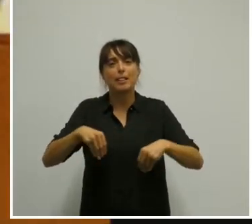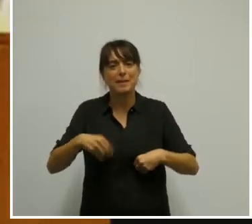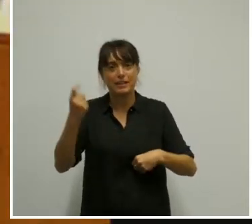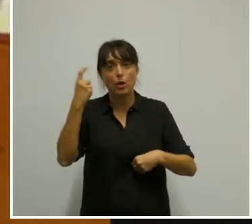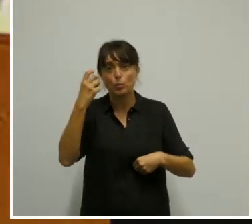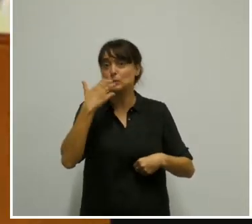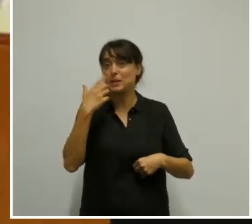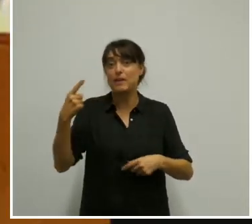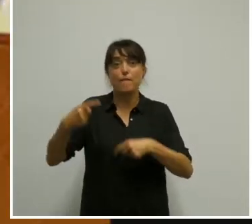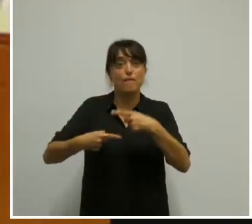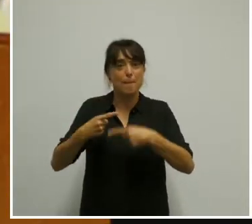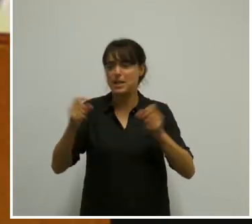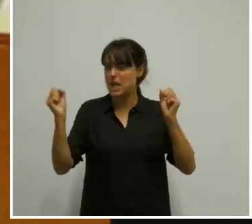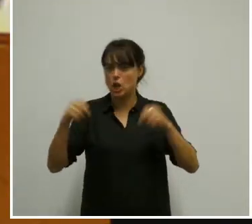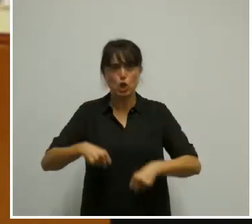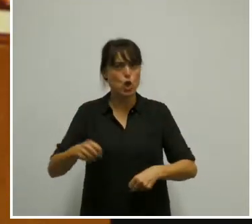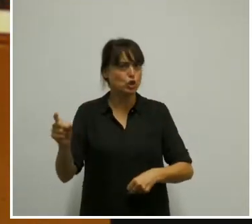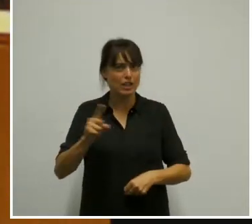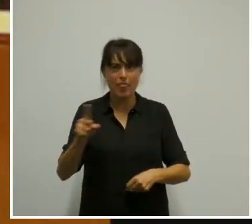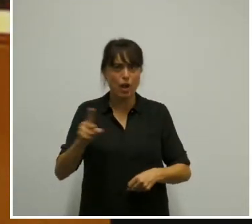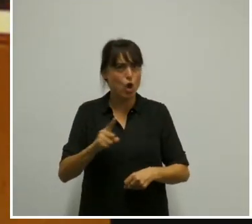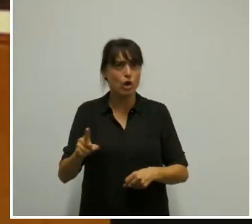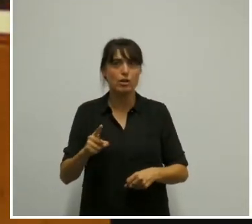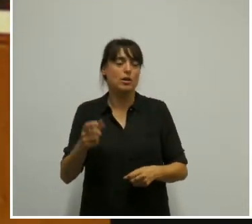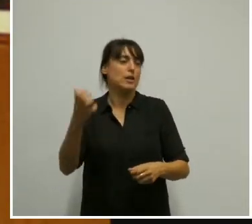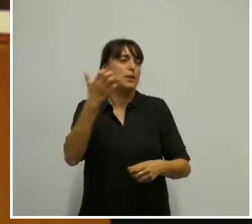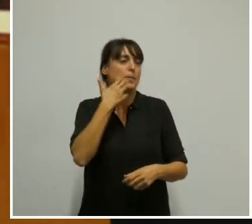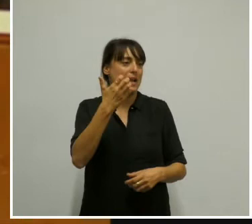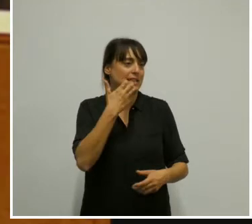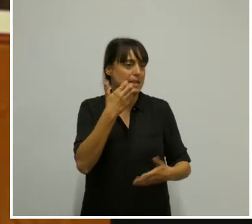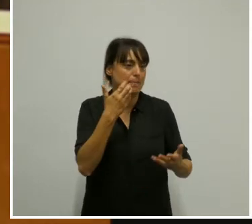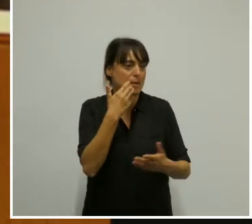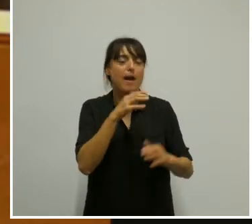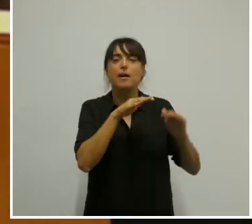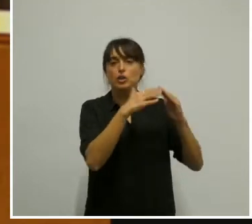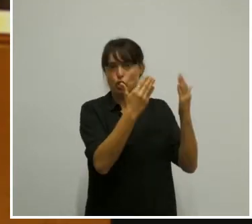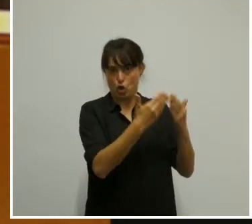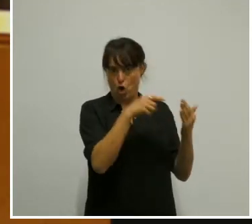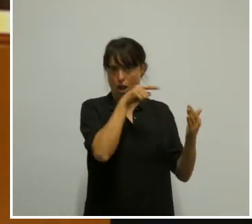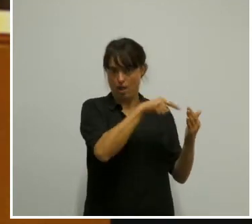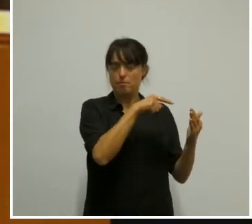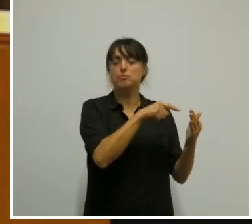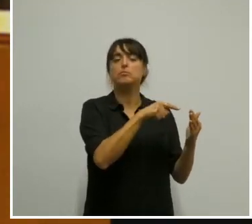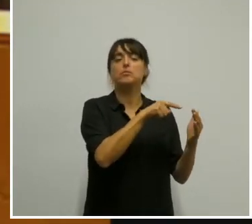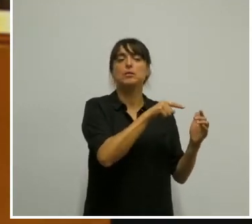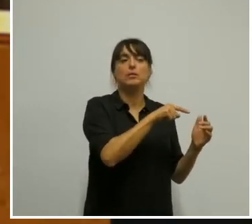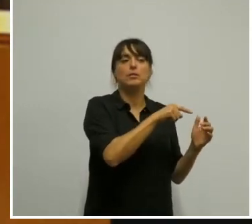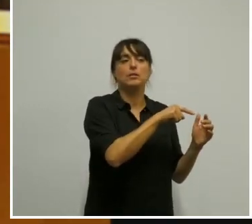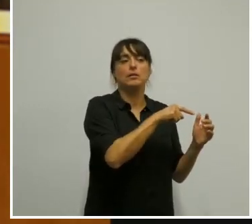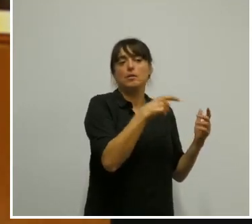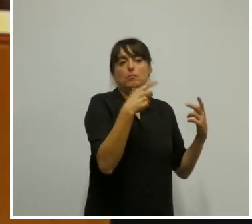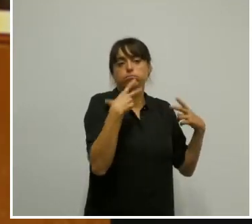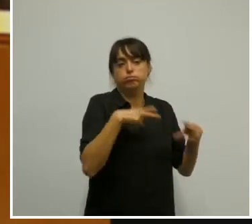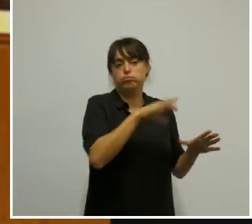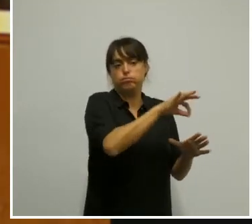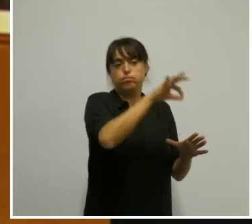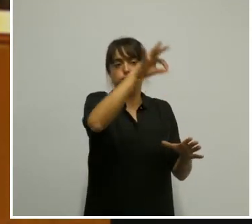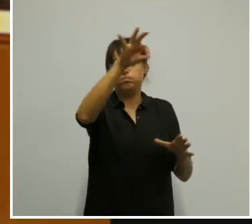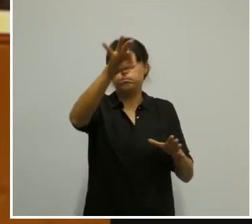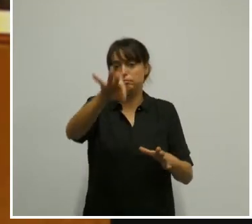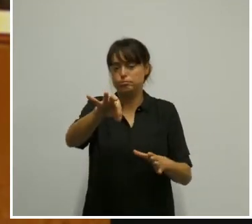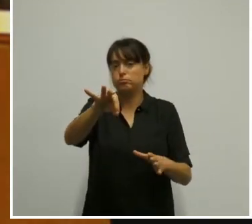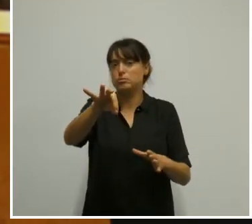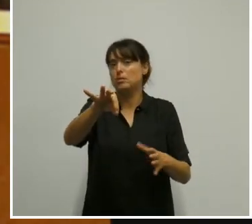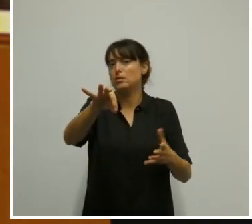família no està d'acord, perquè pensem, és una família del Marquina, que ha anat a parar d'ofici, a lo millor, perquè només ha posat